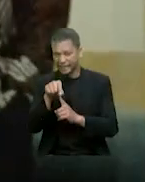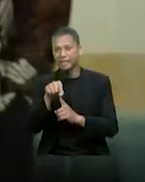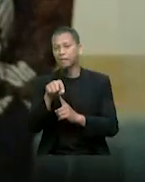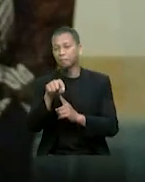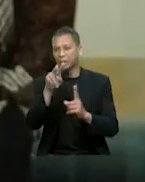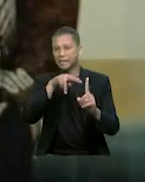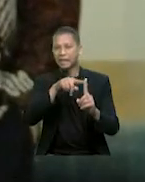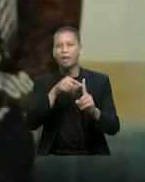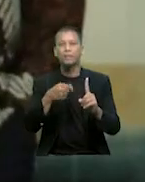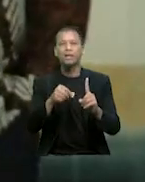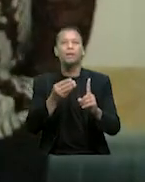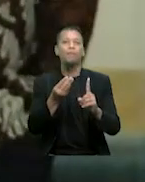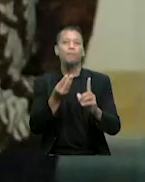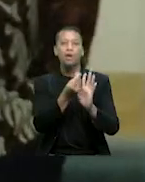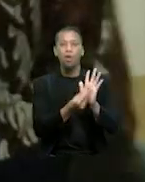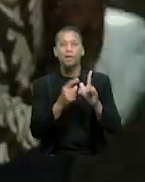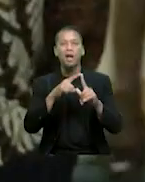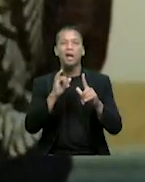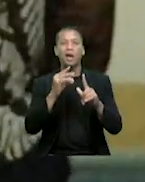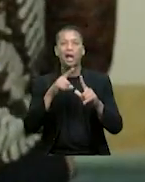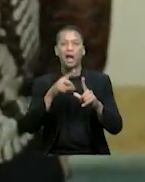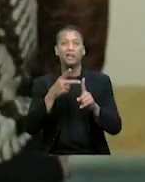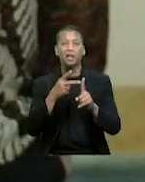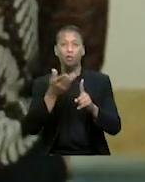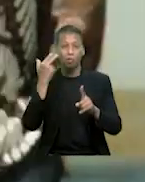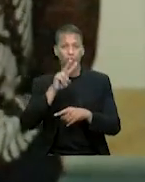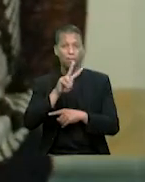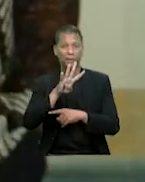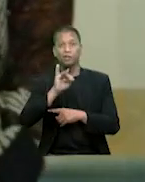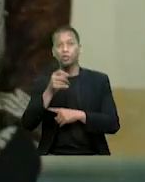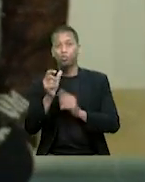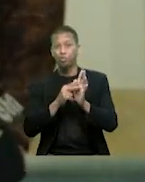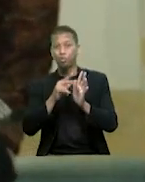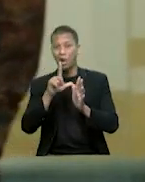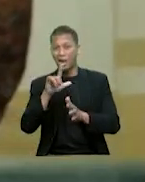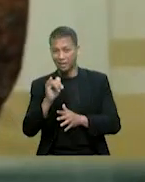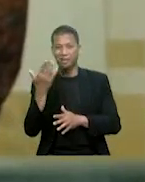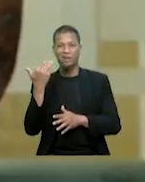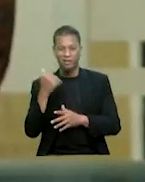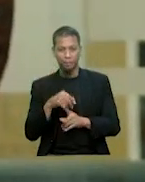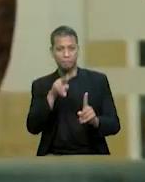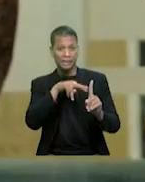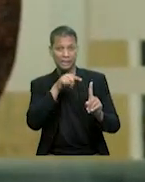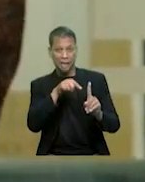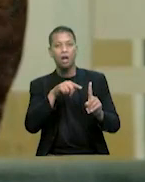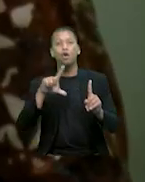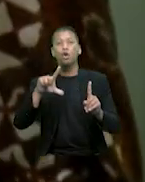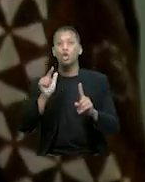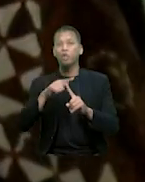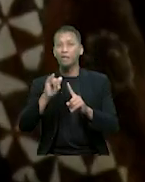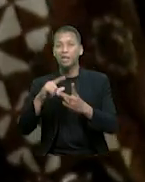penyidik juga telah memeriksa Menko Perekonomian Erlangga Hartarto pada 24 Juli lalu pemeriksaan terhadap belutfi maupun